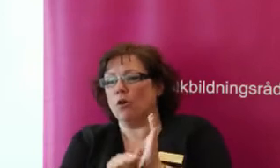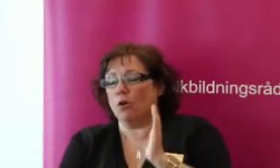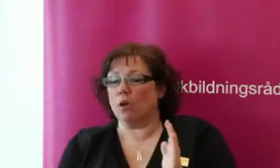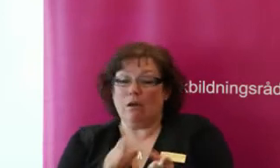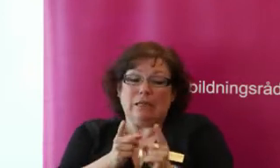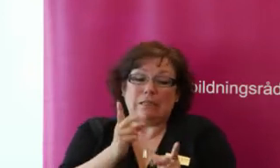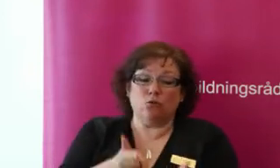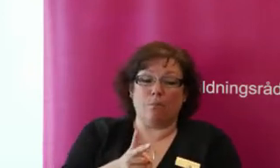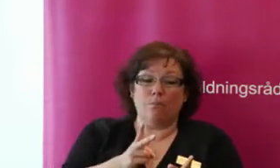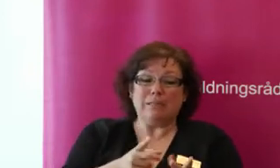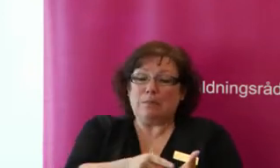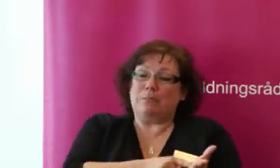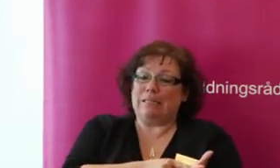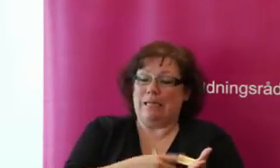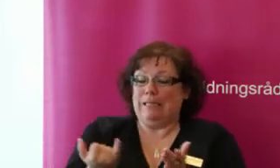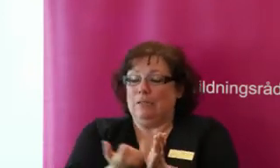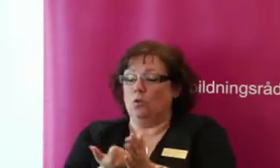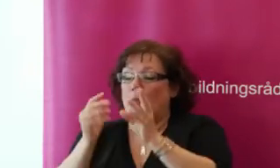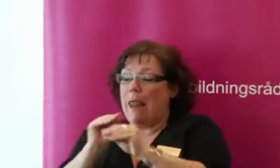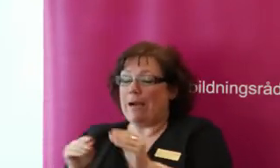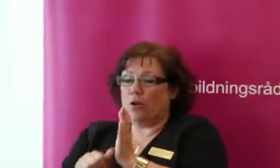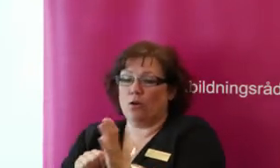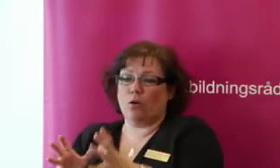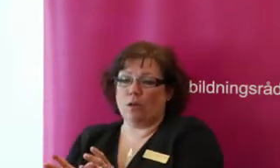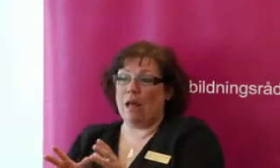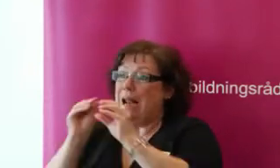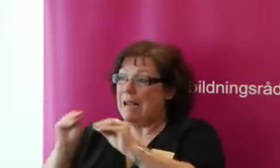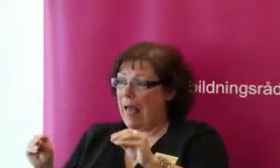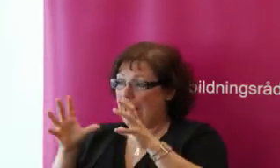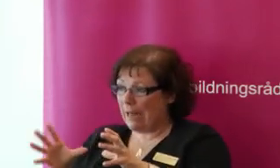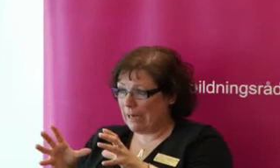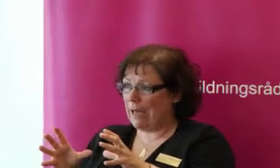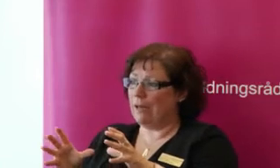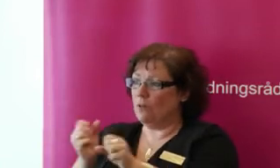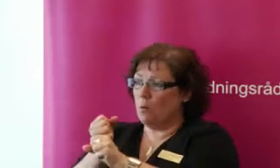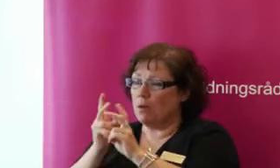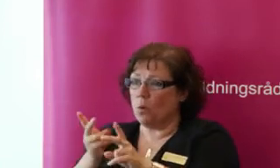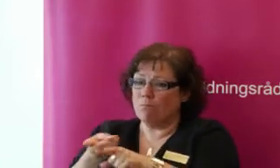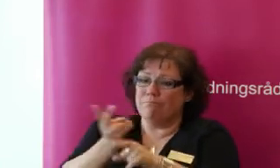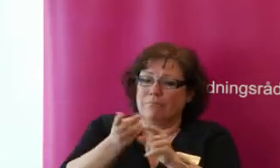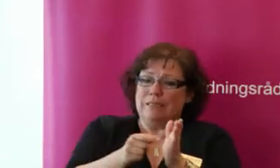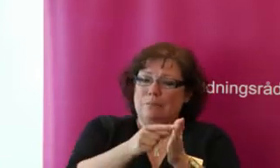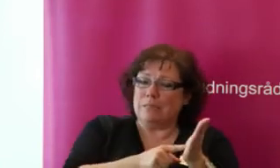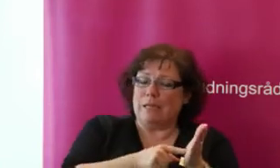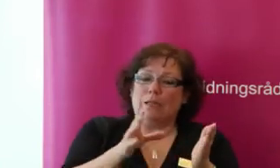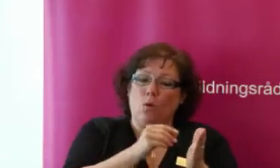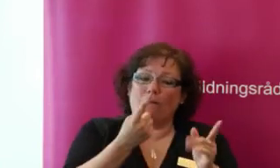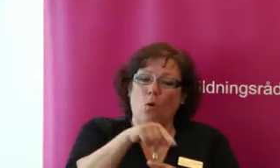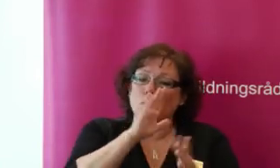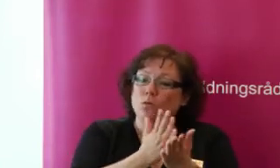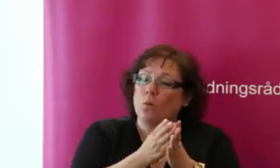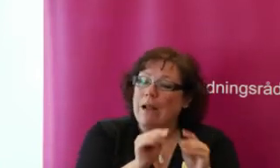specialisering då i en lärarprofession, eftersom lärarna som profession jobbar. Men i en sån profession så kan det finnas